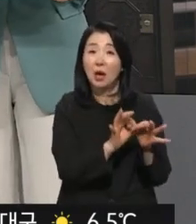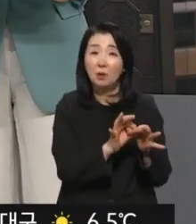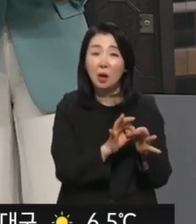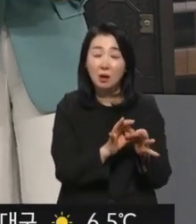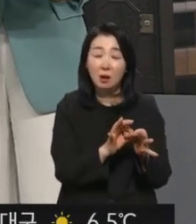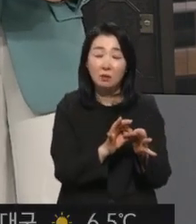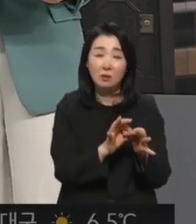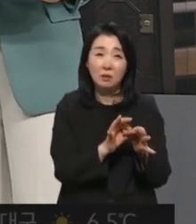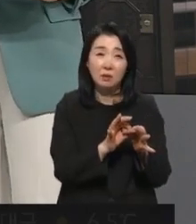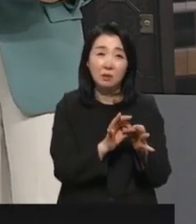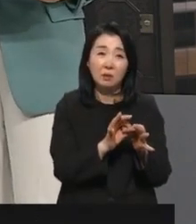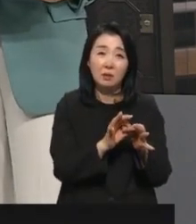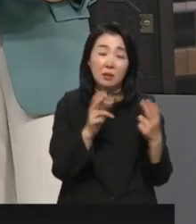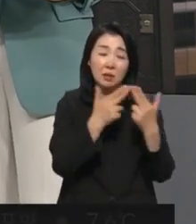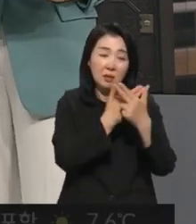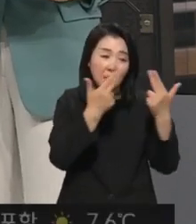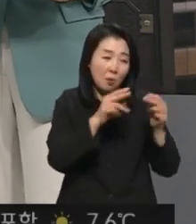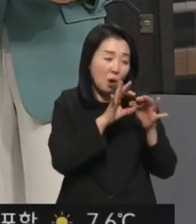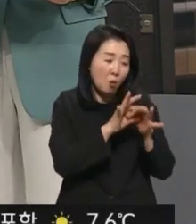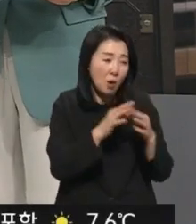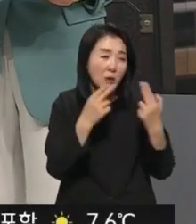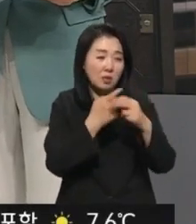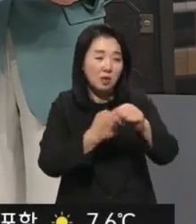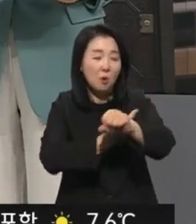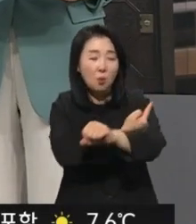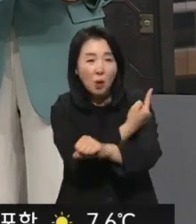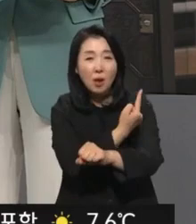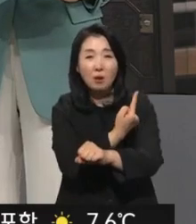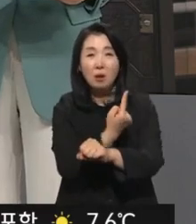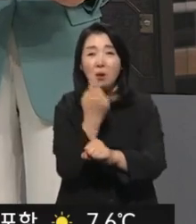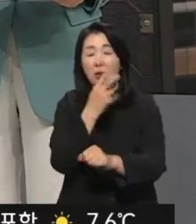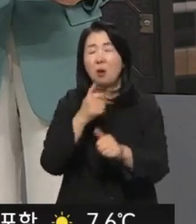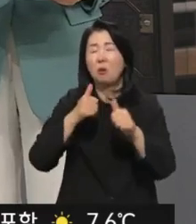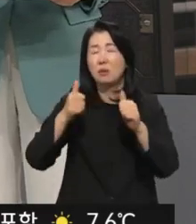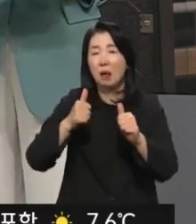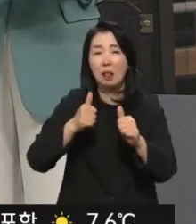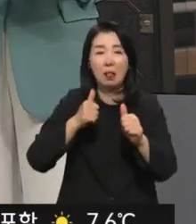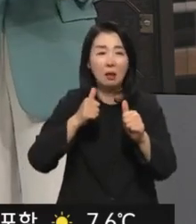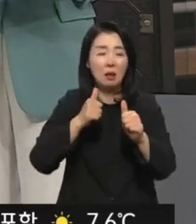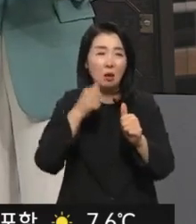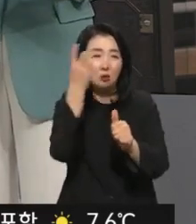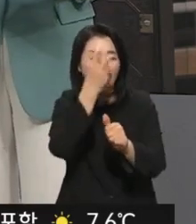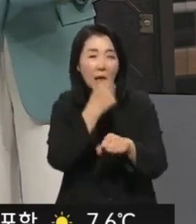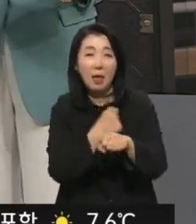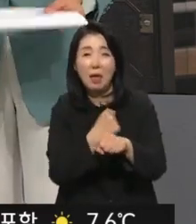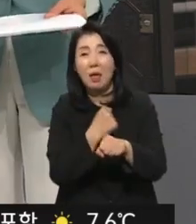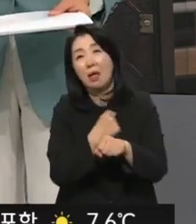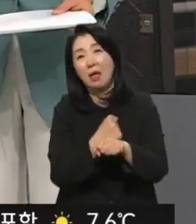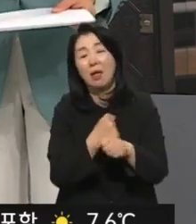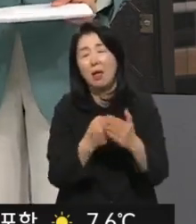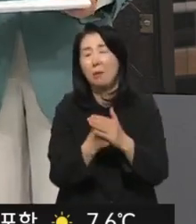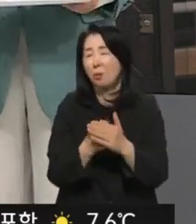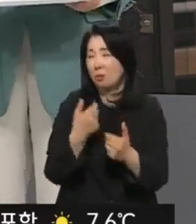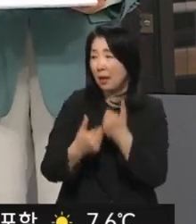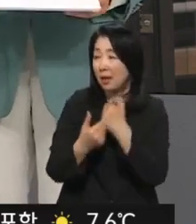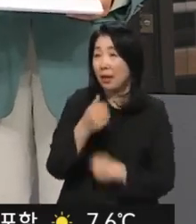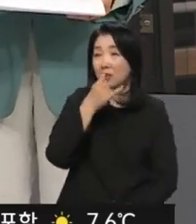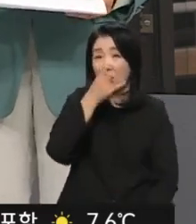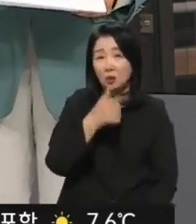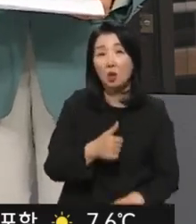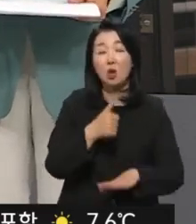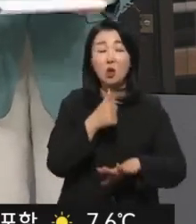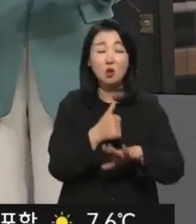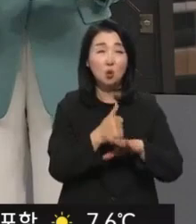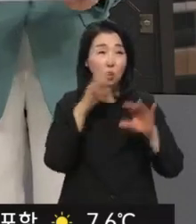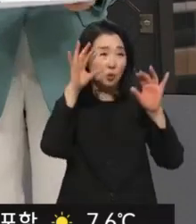비이재명계 의원들도 검찰의 마구잡이식 수사에 반감을 느끼고 있다. 그래서 이탈표가 그리 많지 않을 거다. 이런 전망이